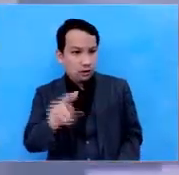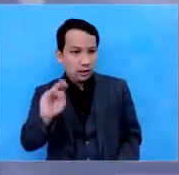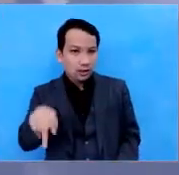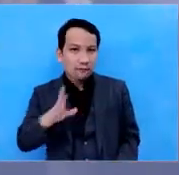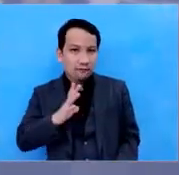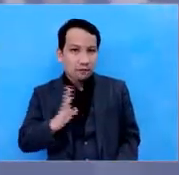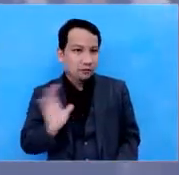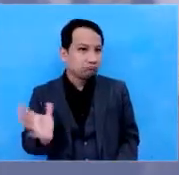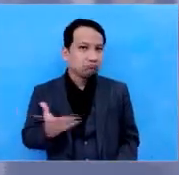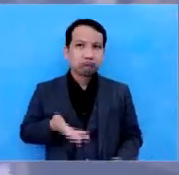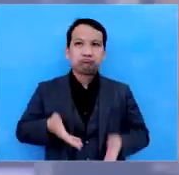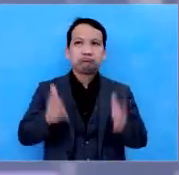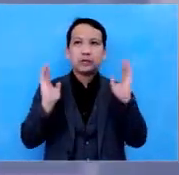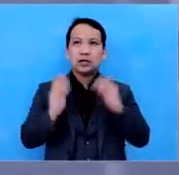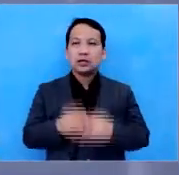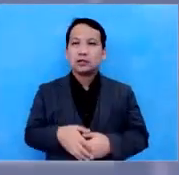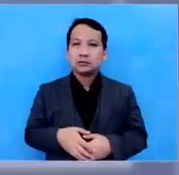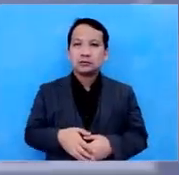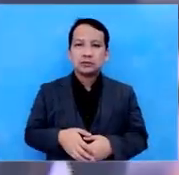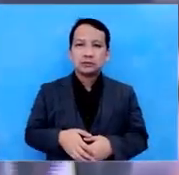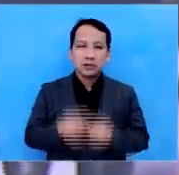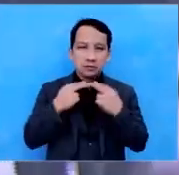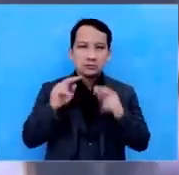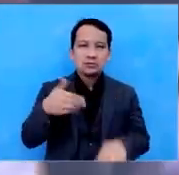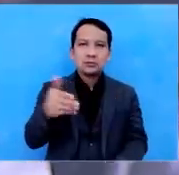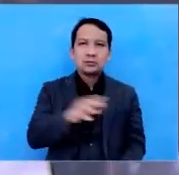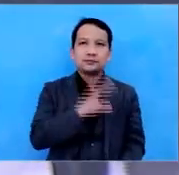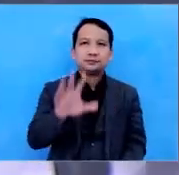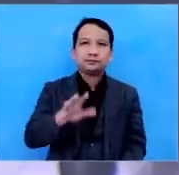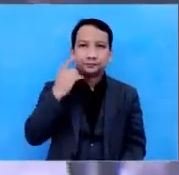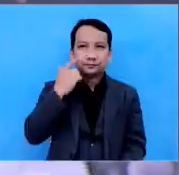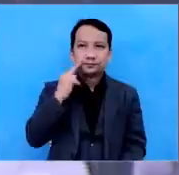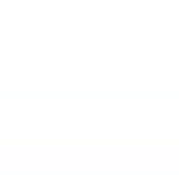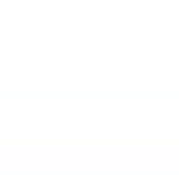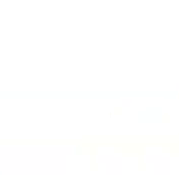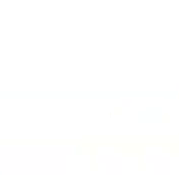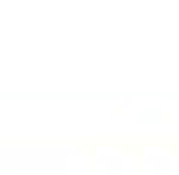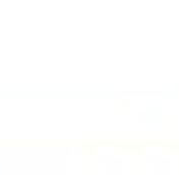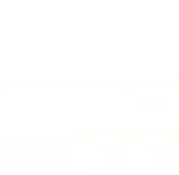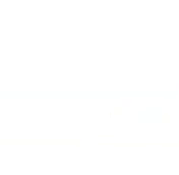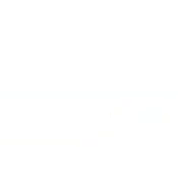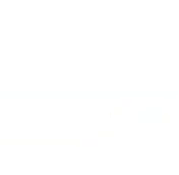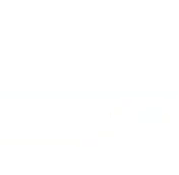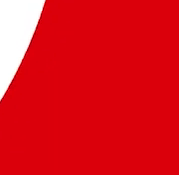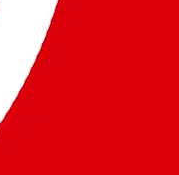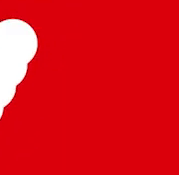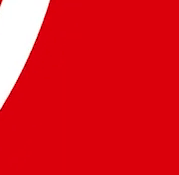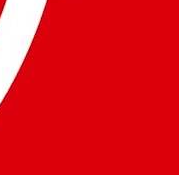gawin. Nagbabalita mula sa frontline, Gerard de la Peña, News 5.